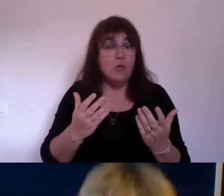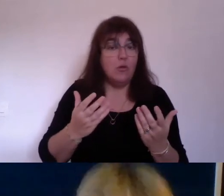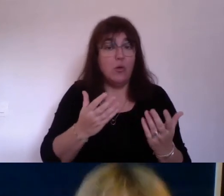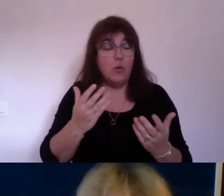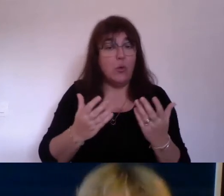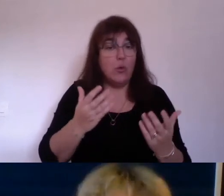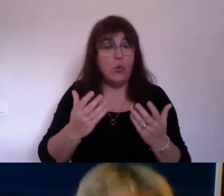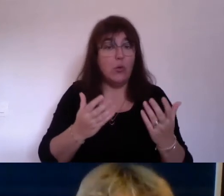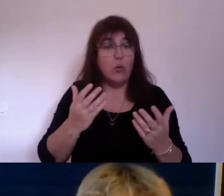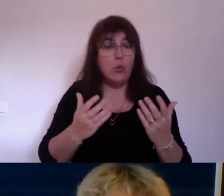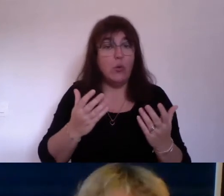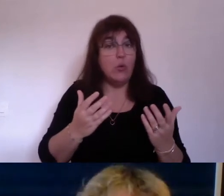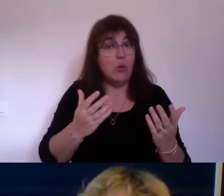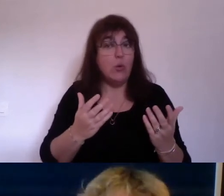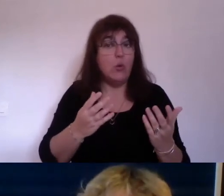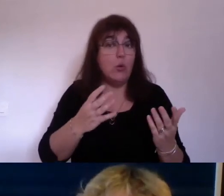que nous pourrons commenter,